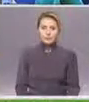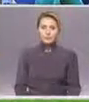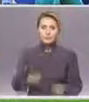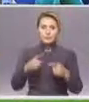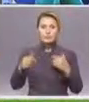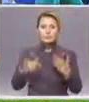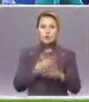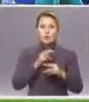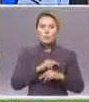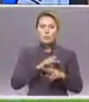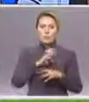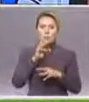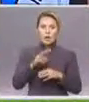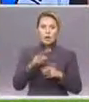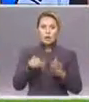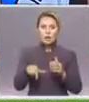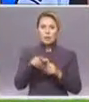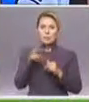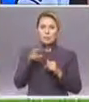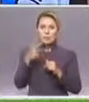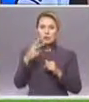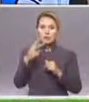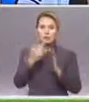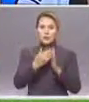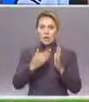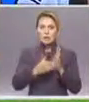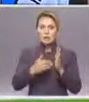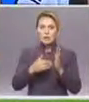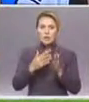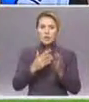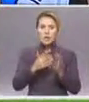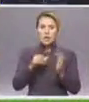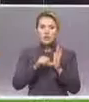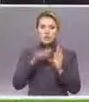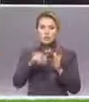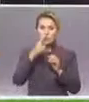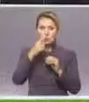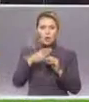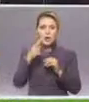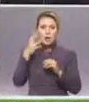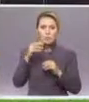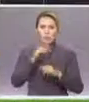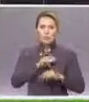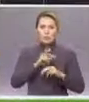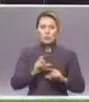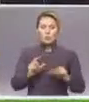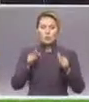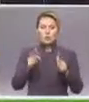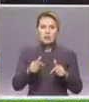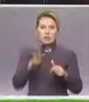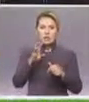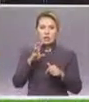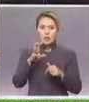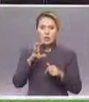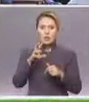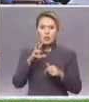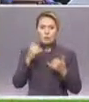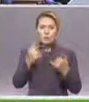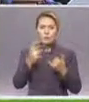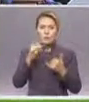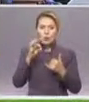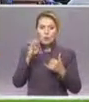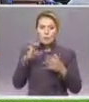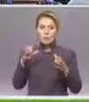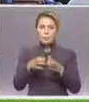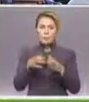Өзге ақпарат, жұмыспен қамту жол картасы 2020 бағдарламасы аясында 6000-ға жуық алматылық жұмысқа орналасқан. Ал бүгін Нұр